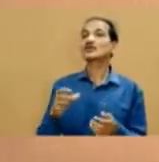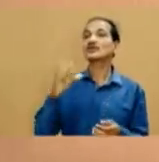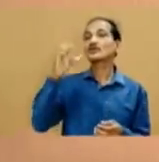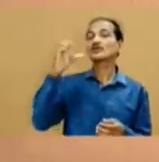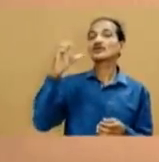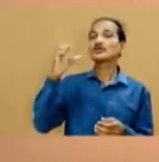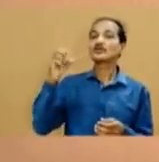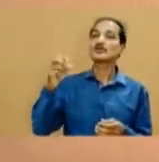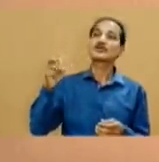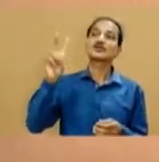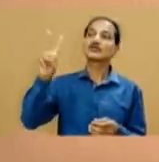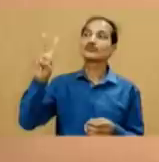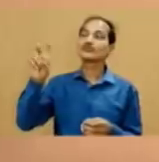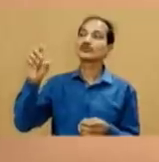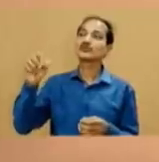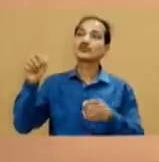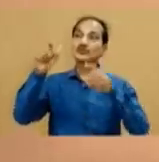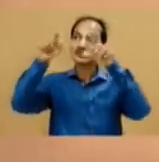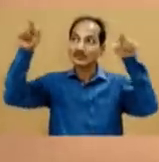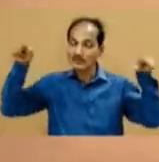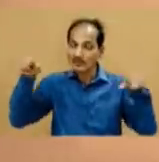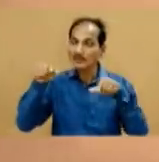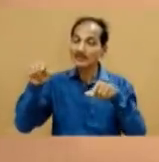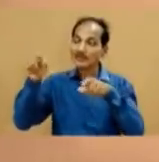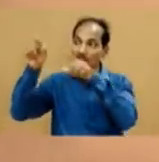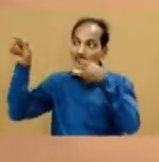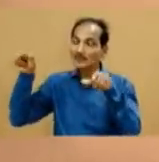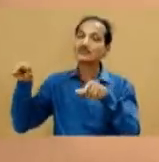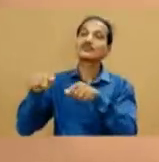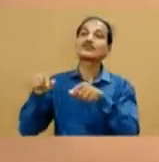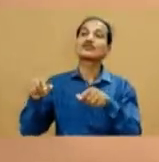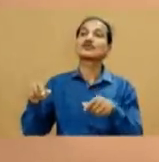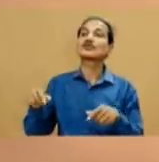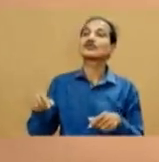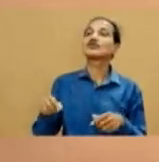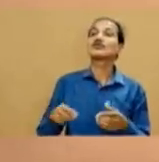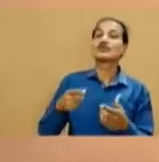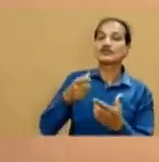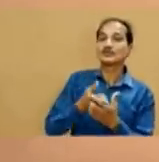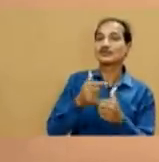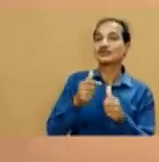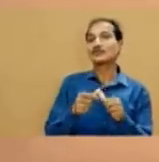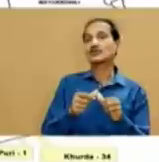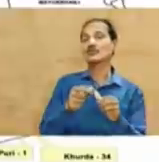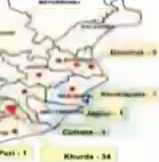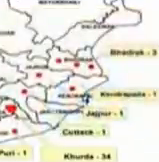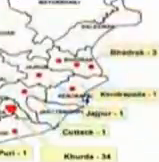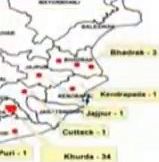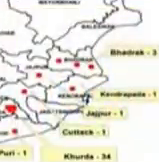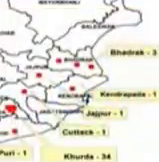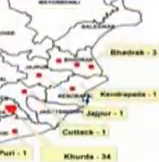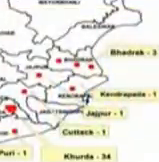କରାହୋଇଛି। 1 ନମ୍ବର ୱାର୍ଡ ଜୟରାମପୁର ଗ୍ରାମ ପଞ୍ଚାୟତ ନିଶ୍ଚିନ୍ତ କୋଇଲି ତହସିଲ, ୱାର୍ଡ